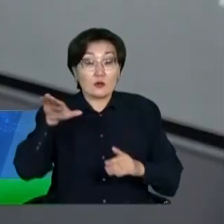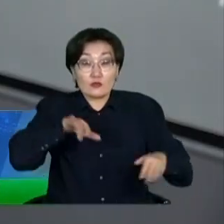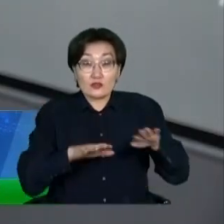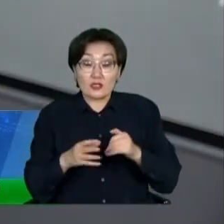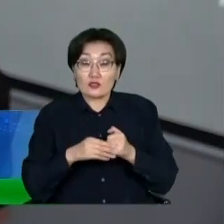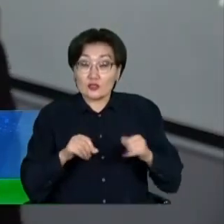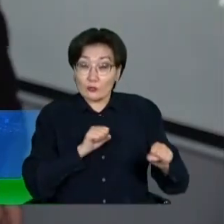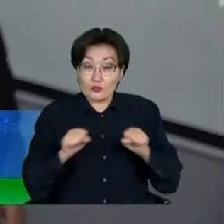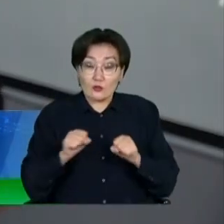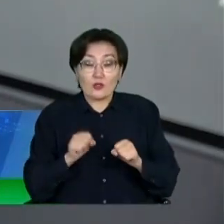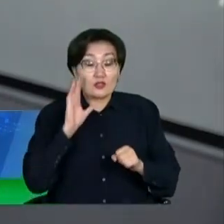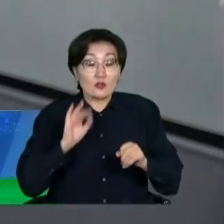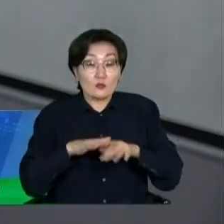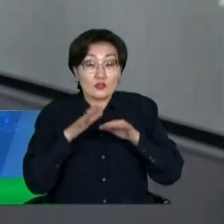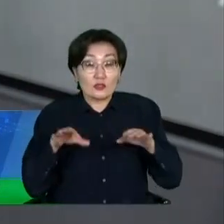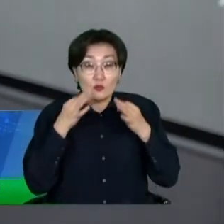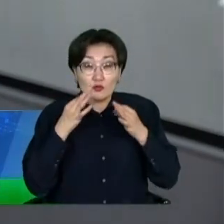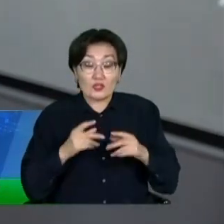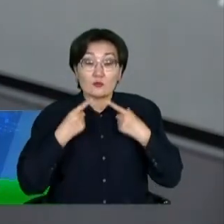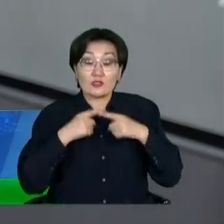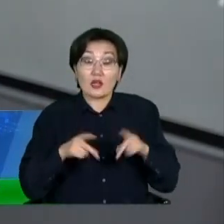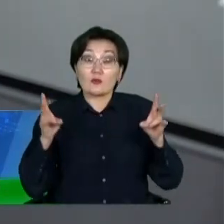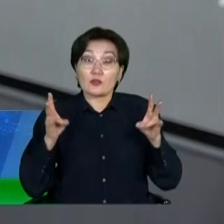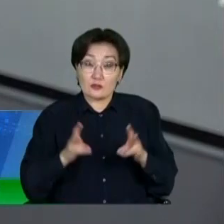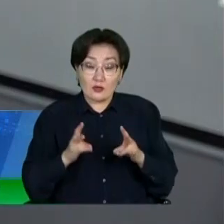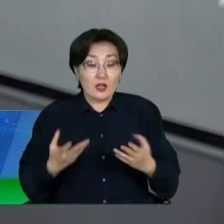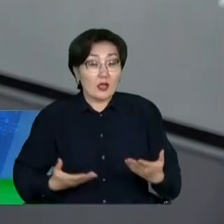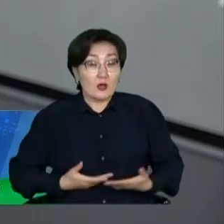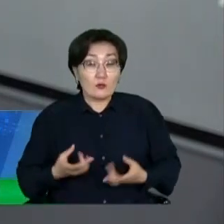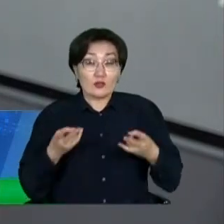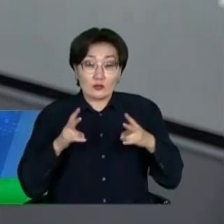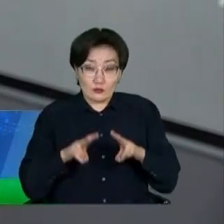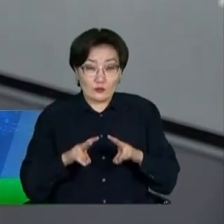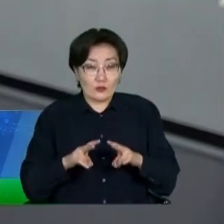жер сілкінісі, топан суысында кез келген техногендік апатта аман қалудың жолын қарастырады.